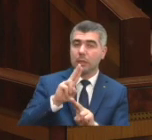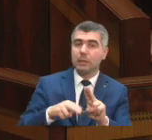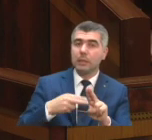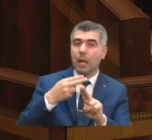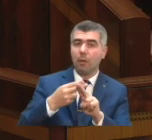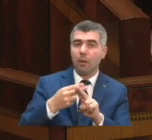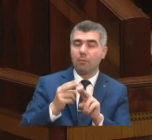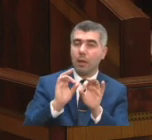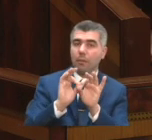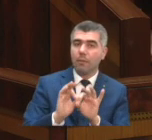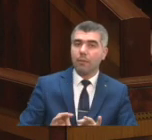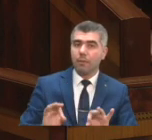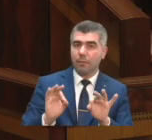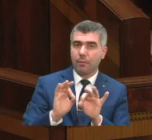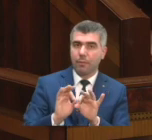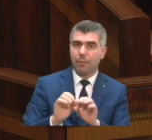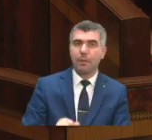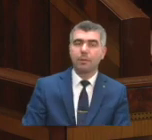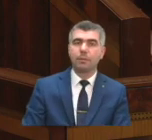الطرق الإقليمية وهي